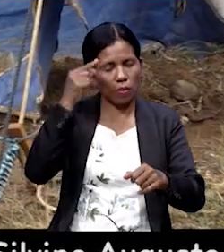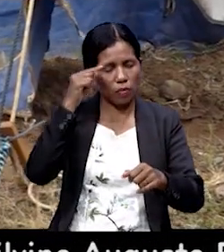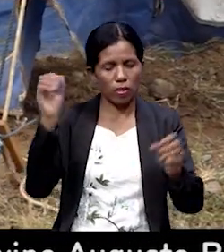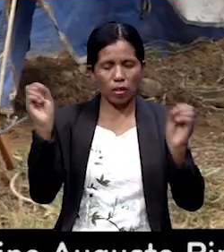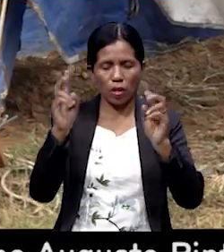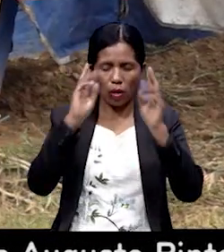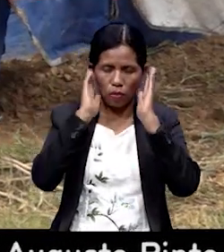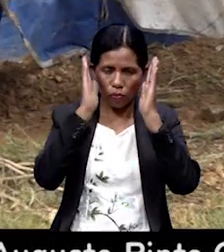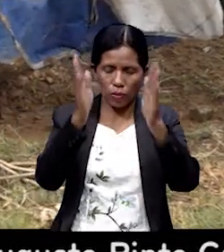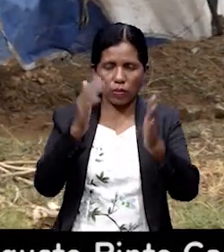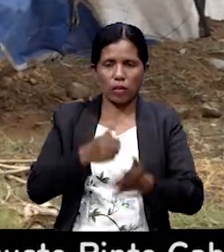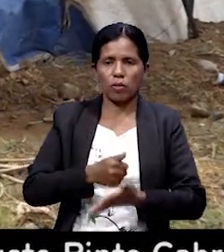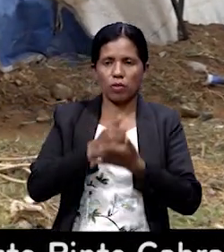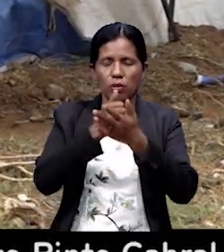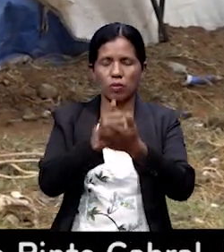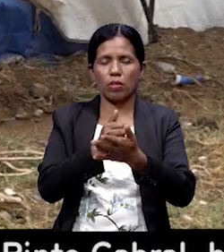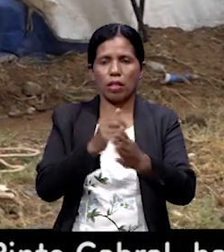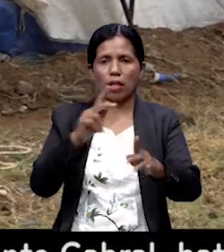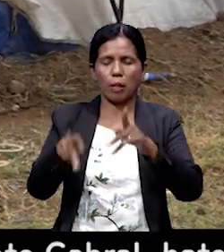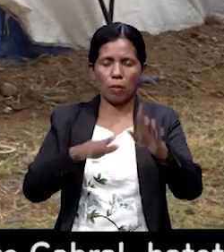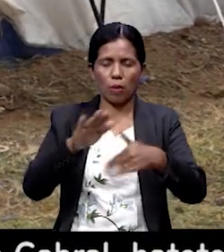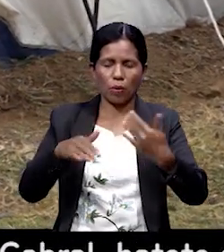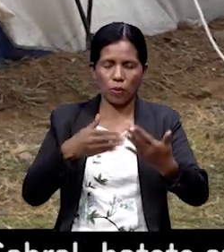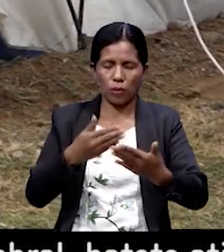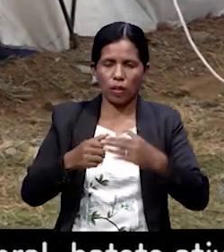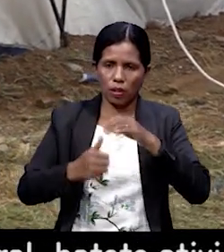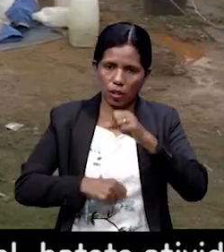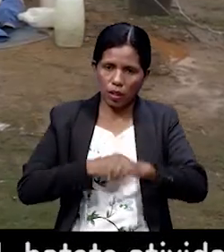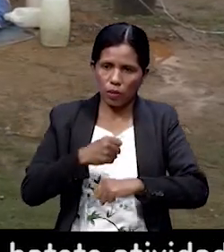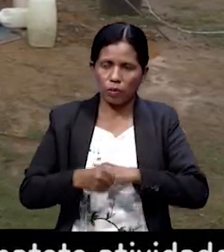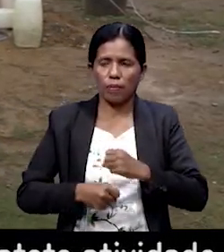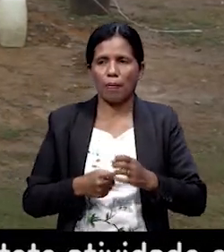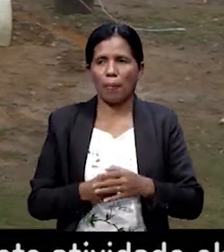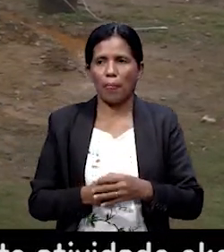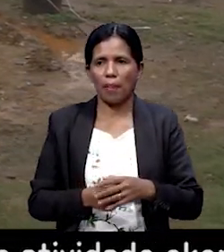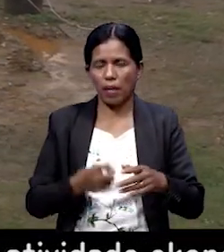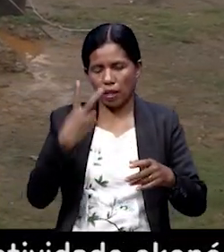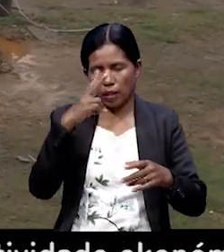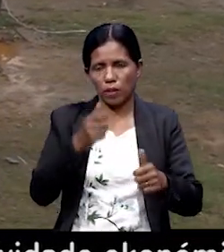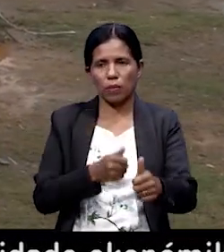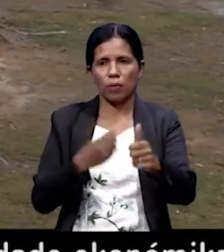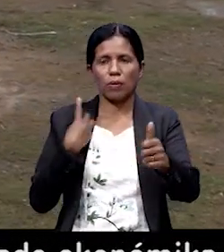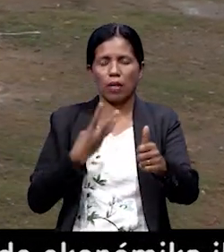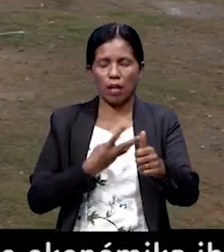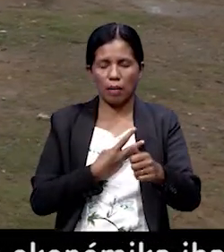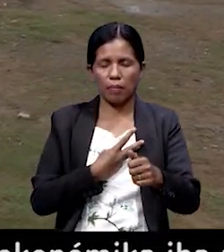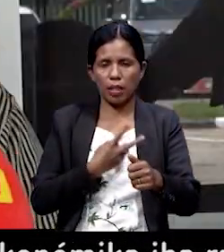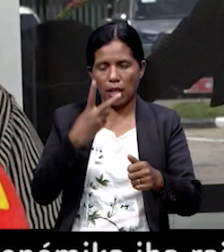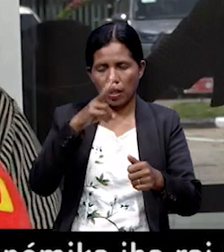no ladão foi importância hodi atende povo ne situação. Hare, tu ira ami nebe magia Comissão Infraestrutura ne